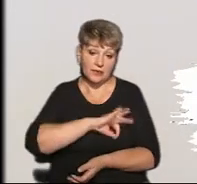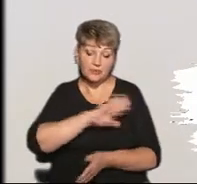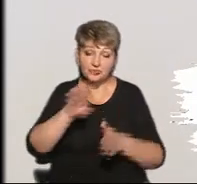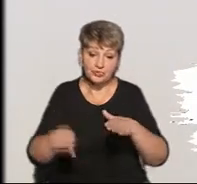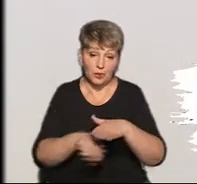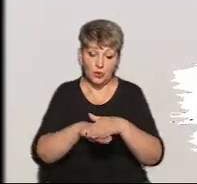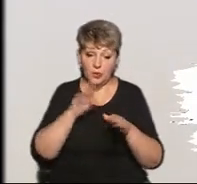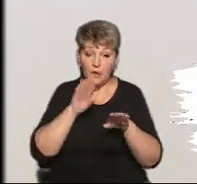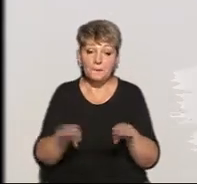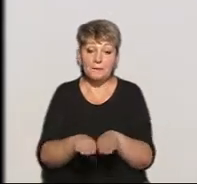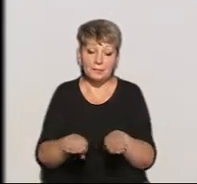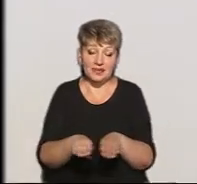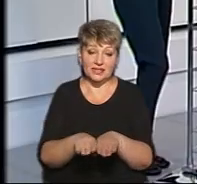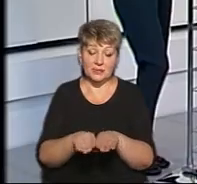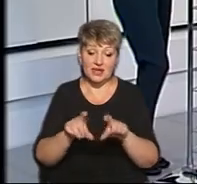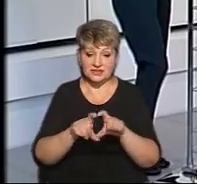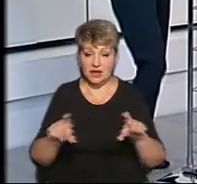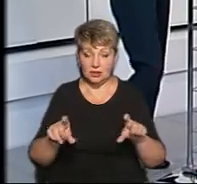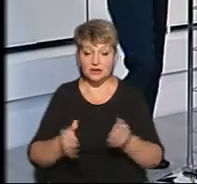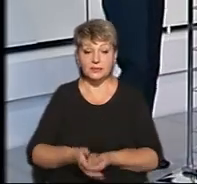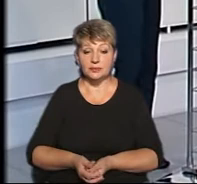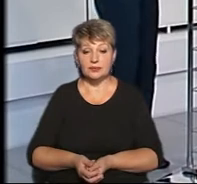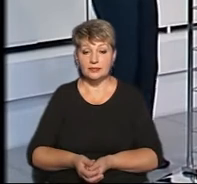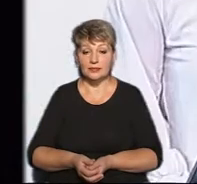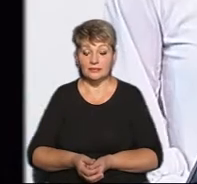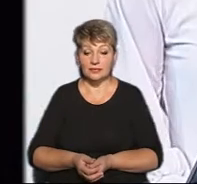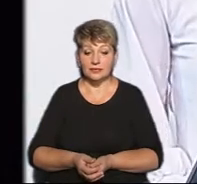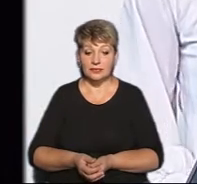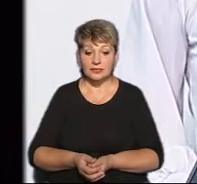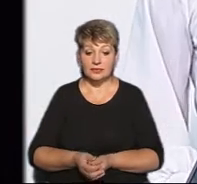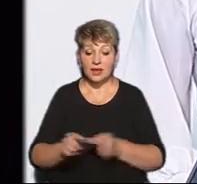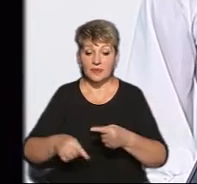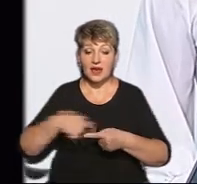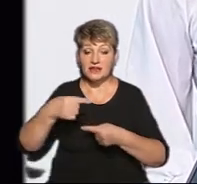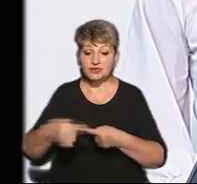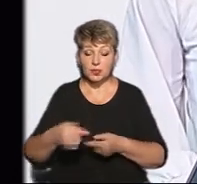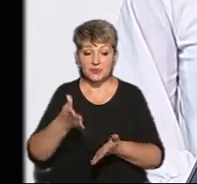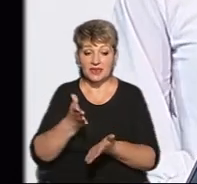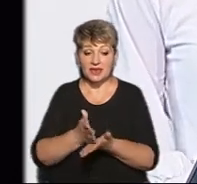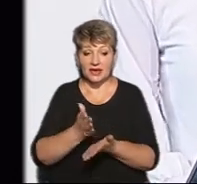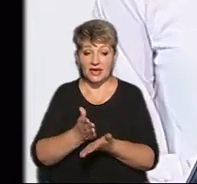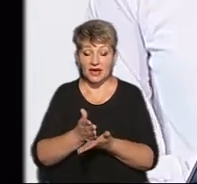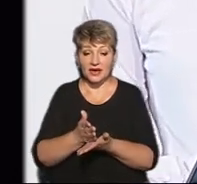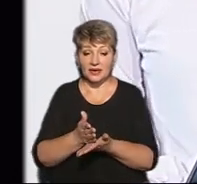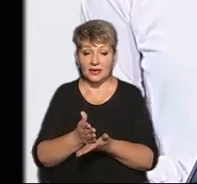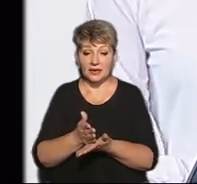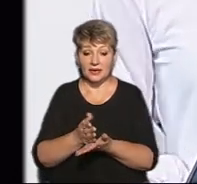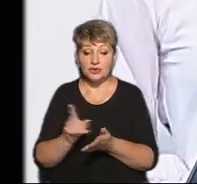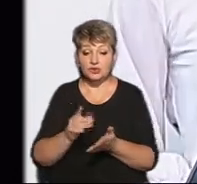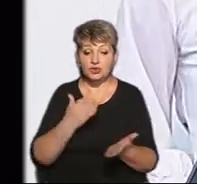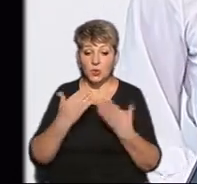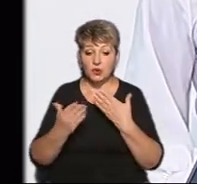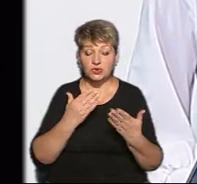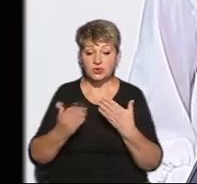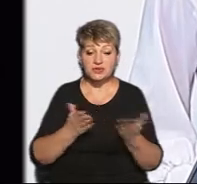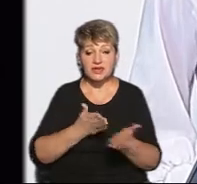під подібний заклад. Наступною рубрикою є виклики, що стосуються різних